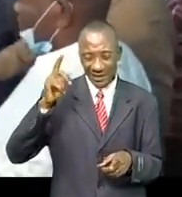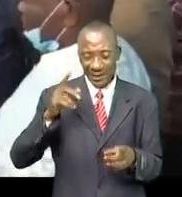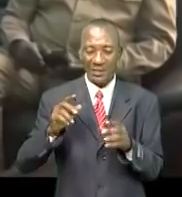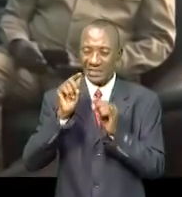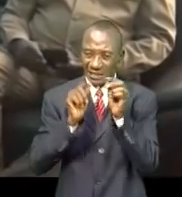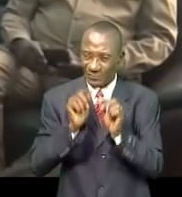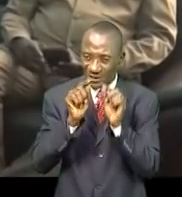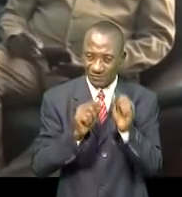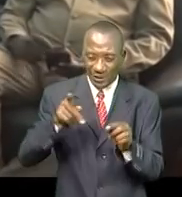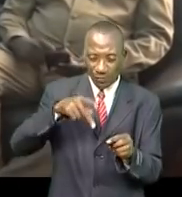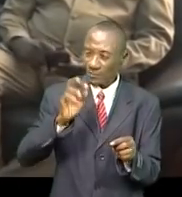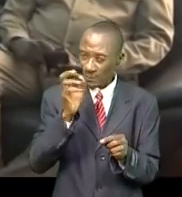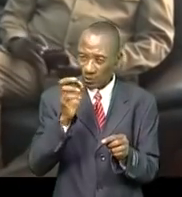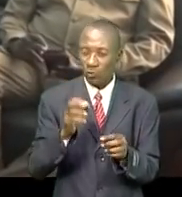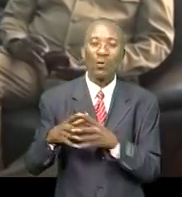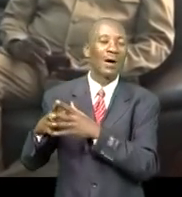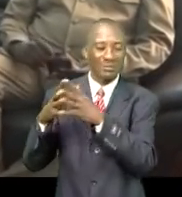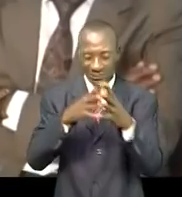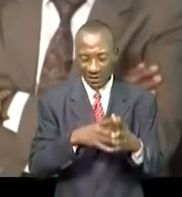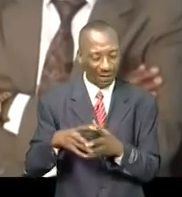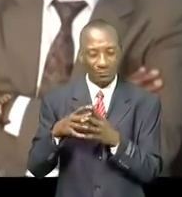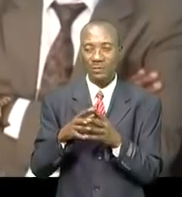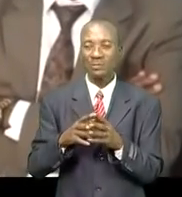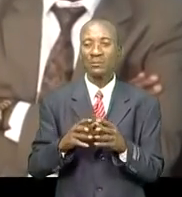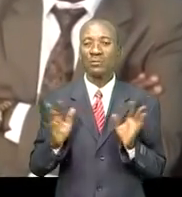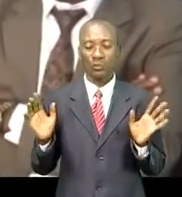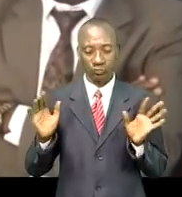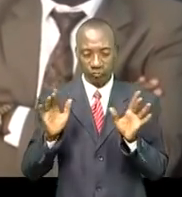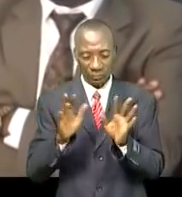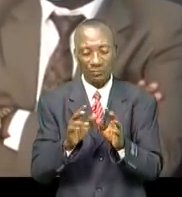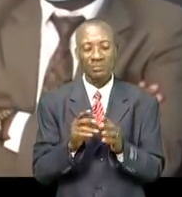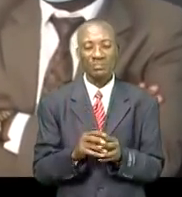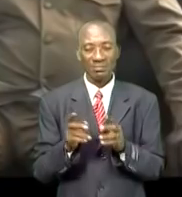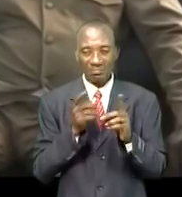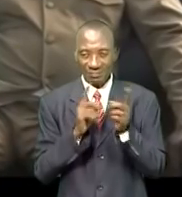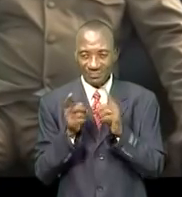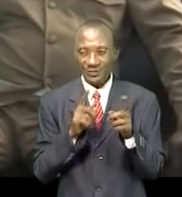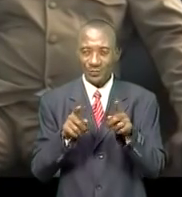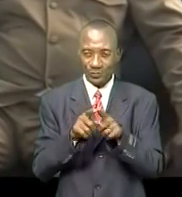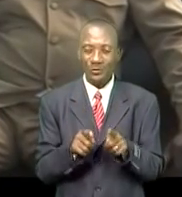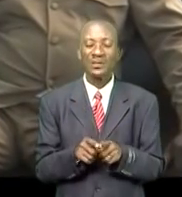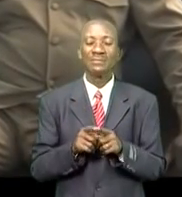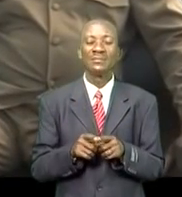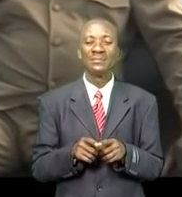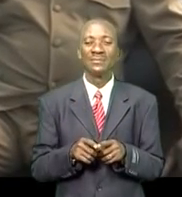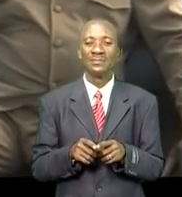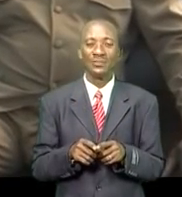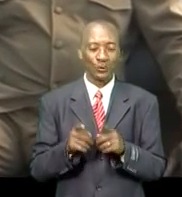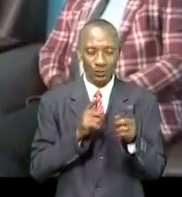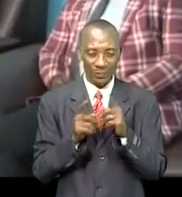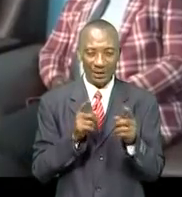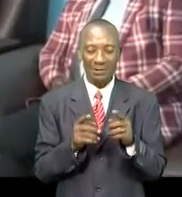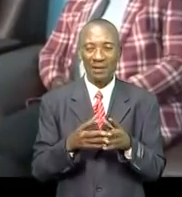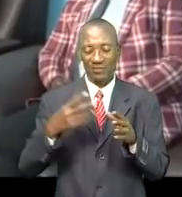cri de cœur est lancé aux mandataires ressortissants du grand Équateur par les députés honoraires au cours de leurs échanges avec